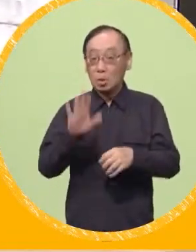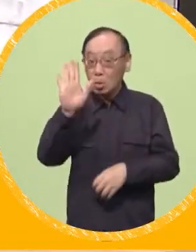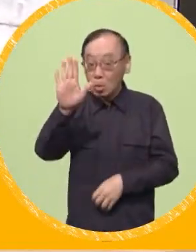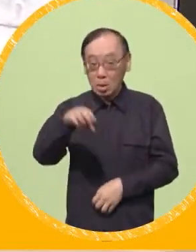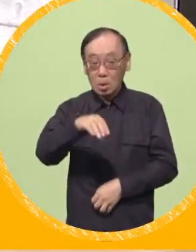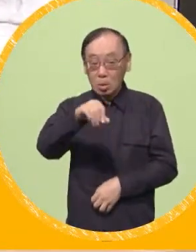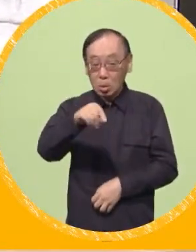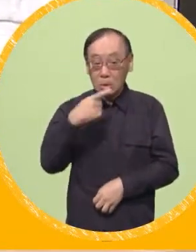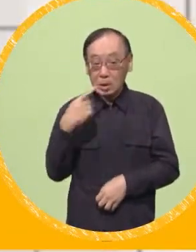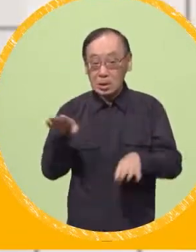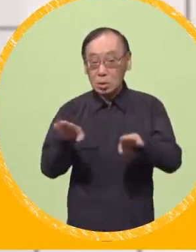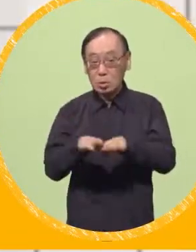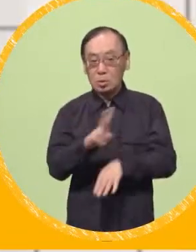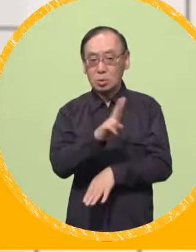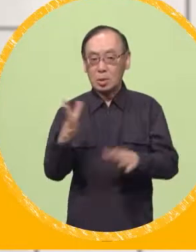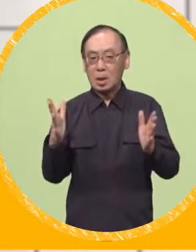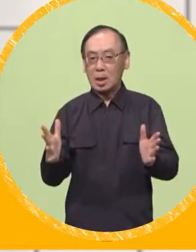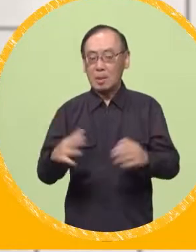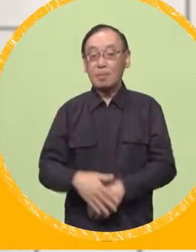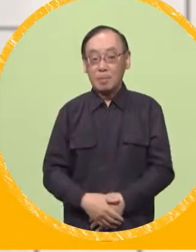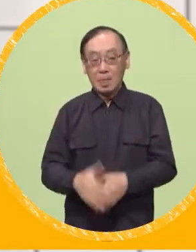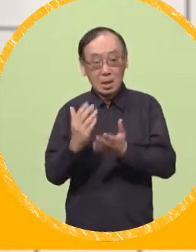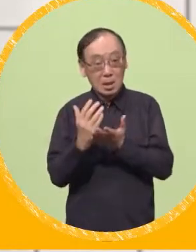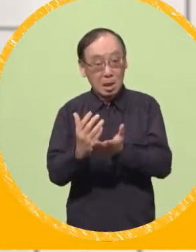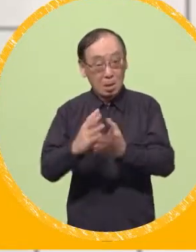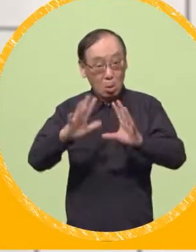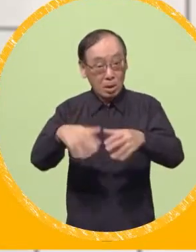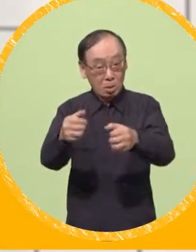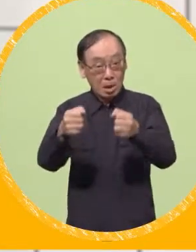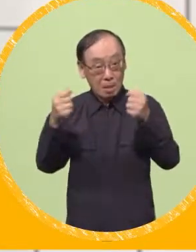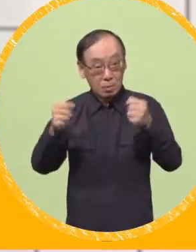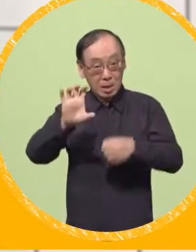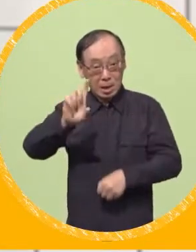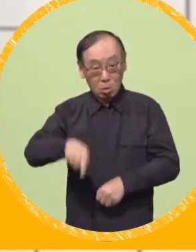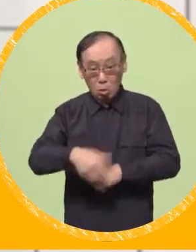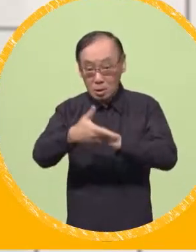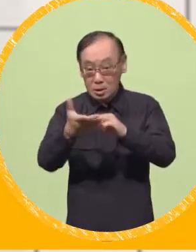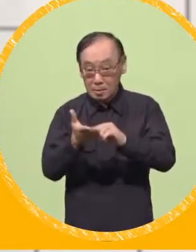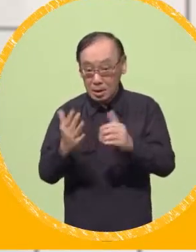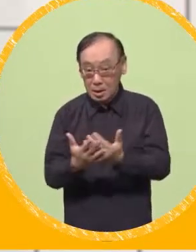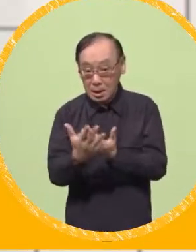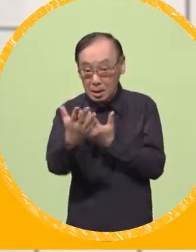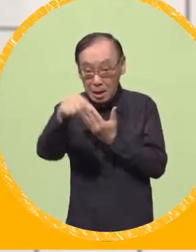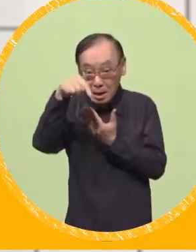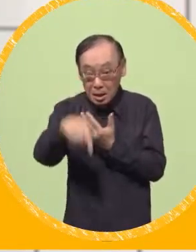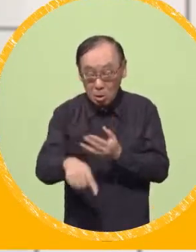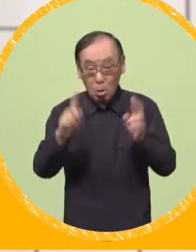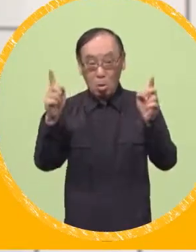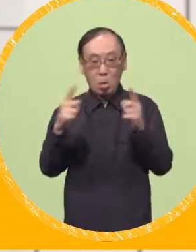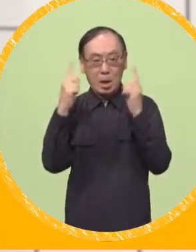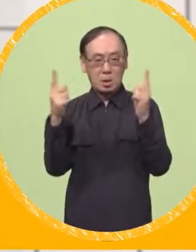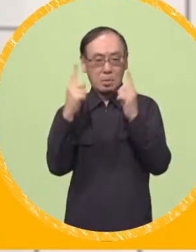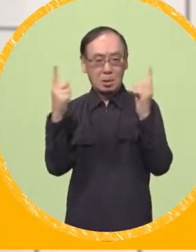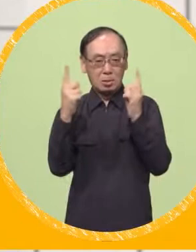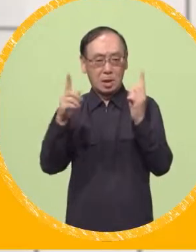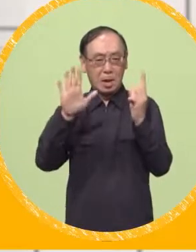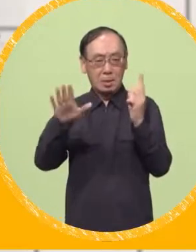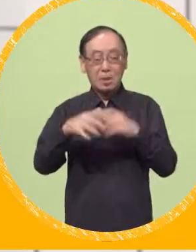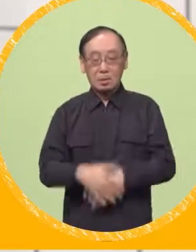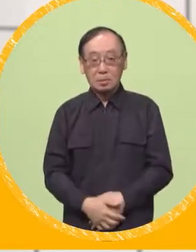の2日間ですねこのセーリングワールドカップシリーズ a の島大家2019フェスティバルが開催されるんですが